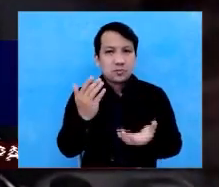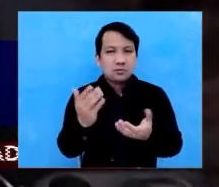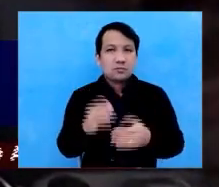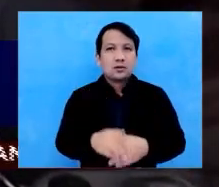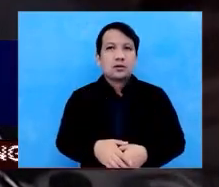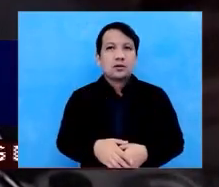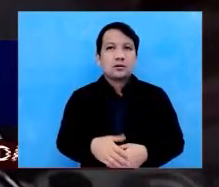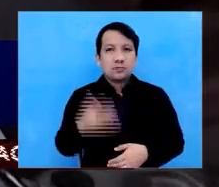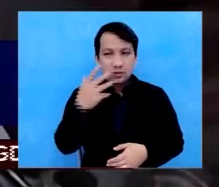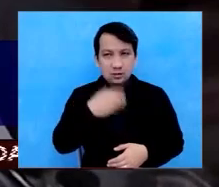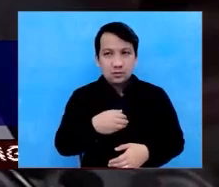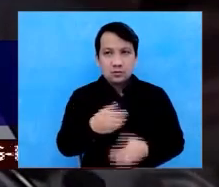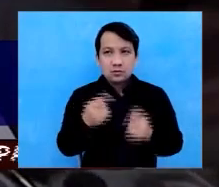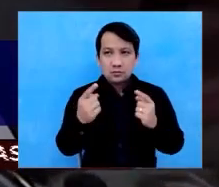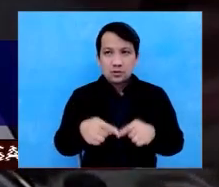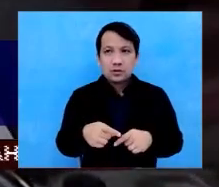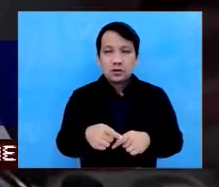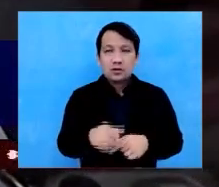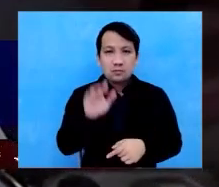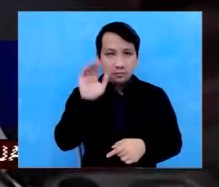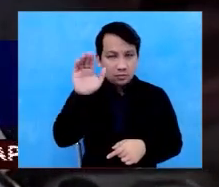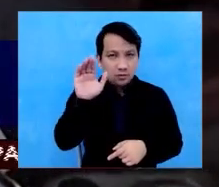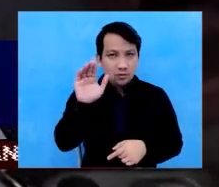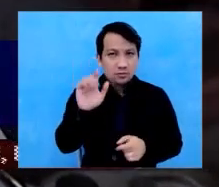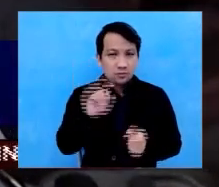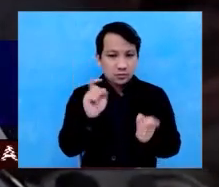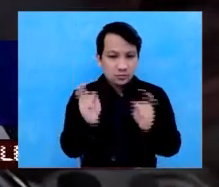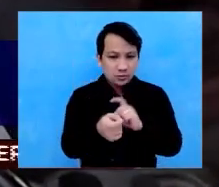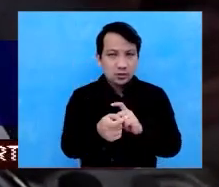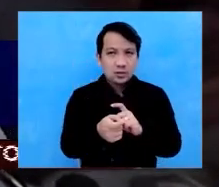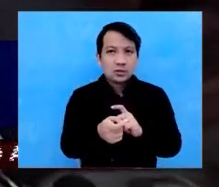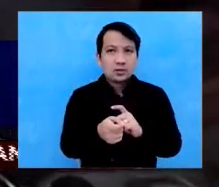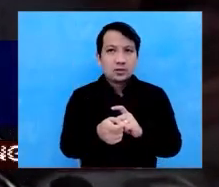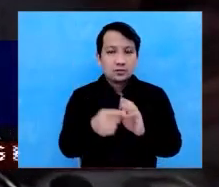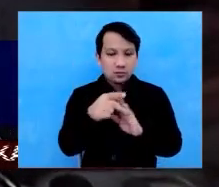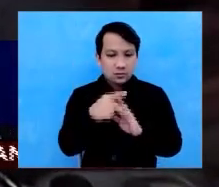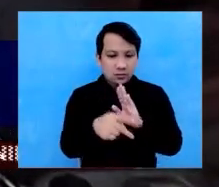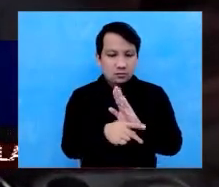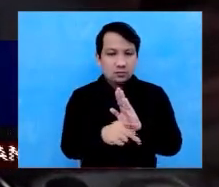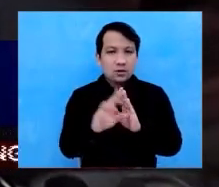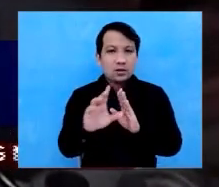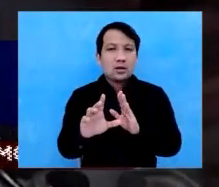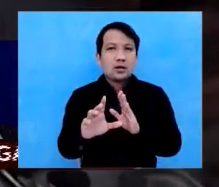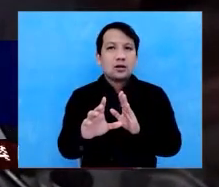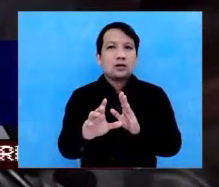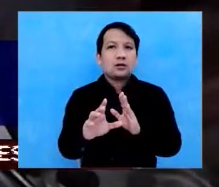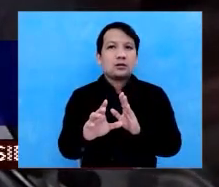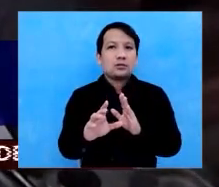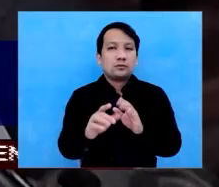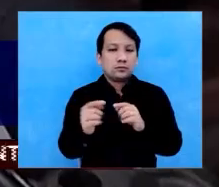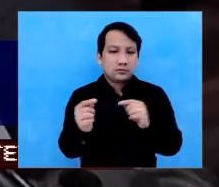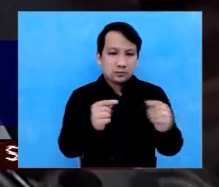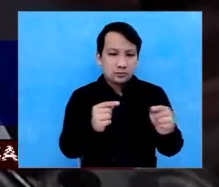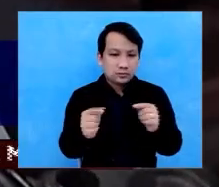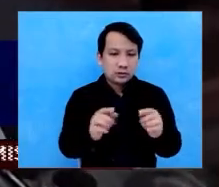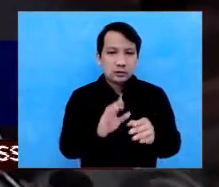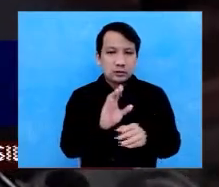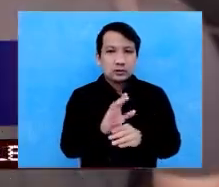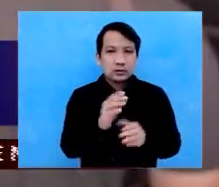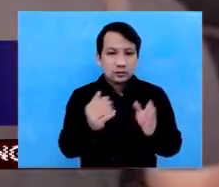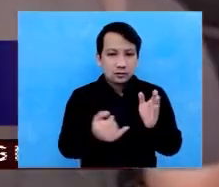magandang pagkakataon din ito para mabago siguro yung mga policies ng sa pakikipagtungo no sa mga